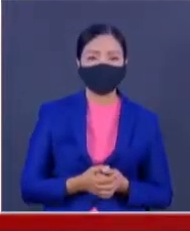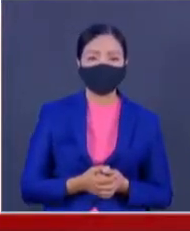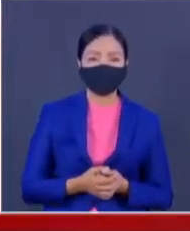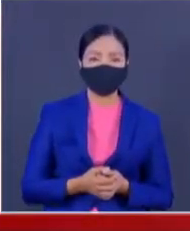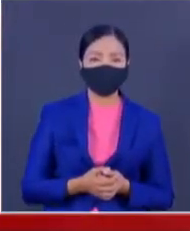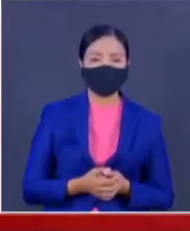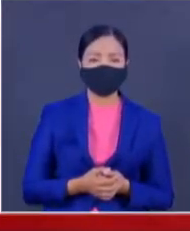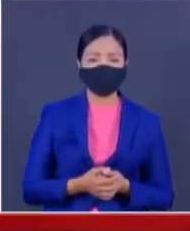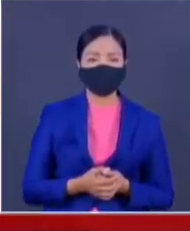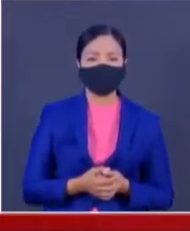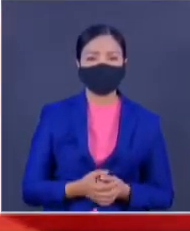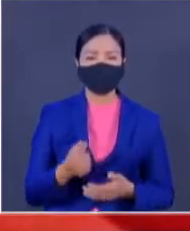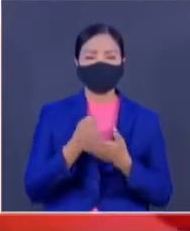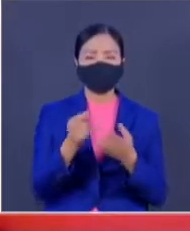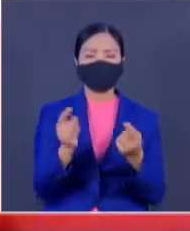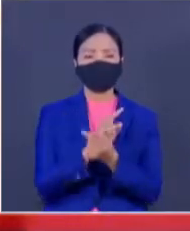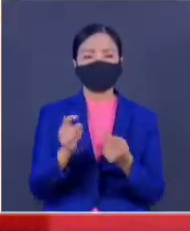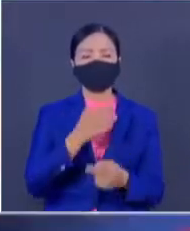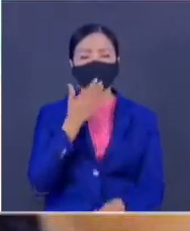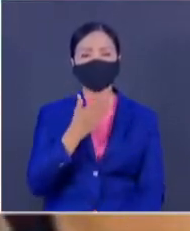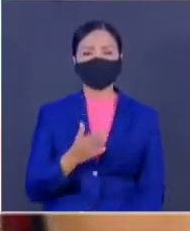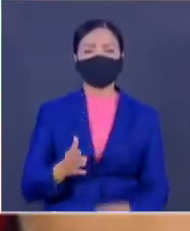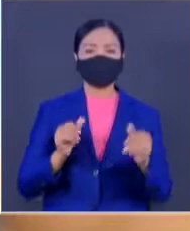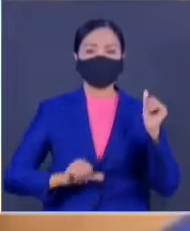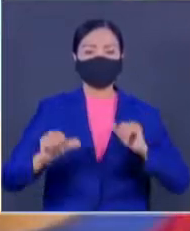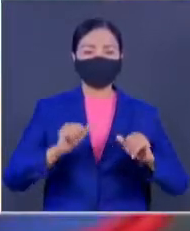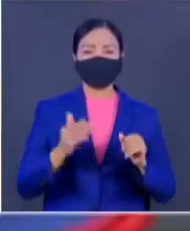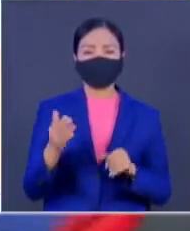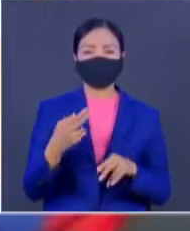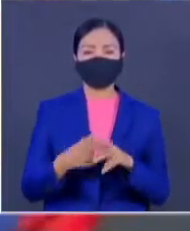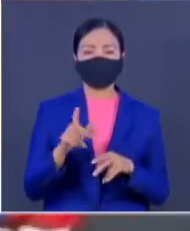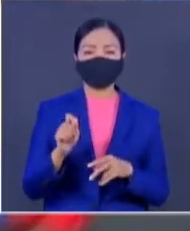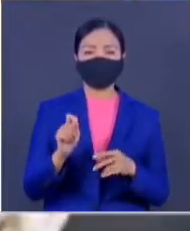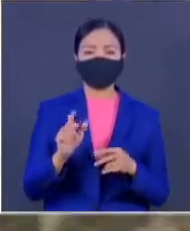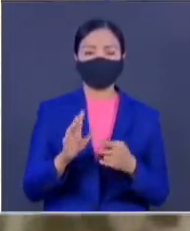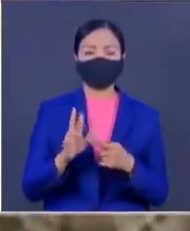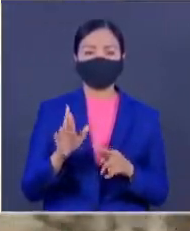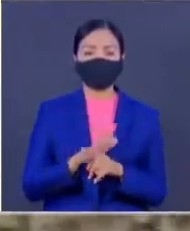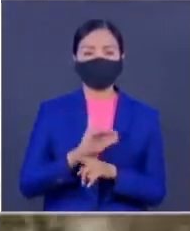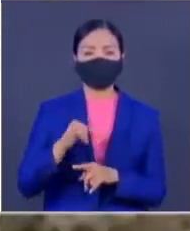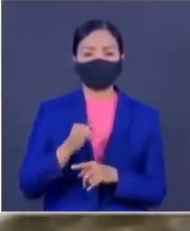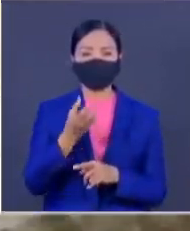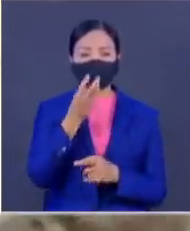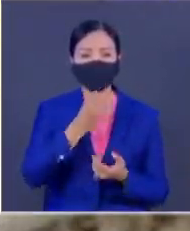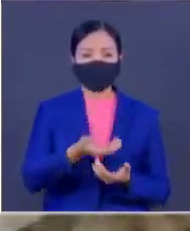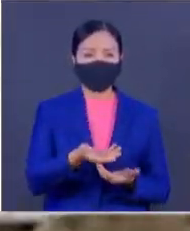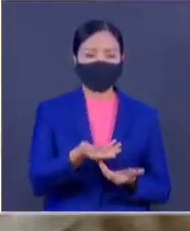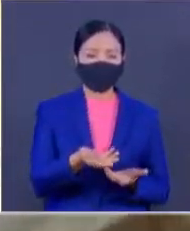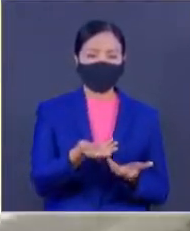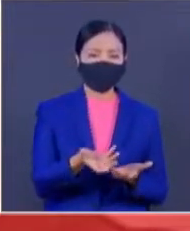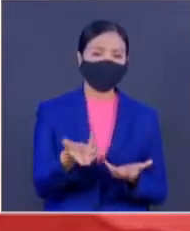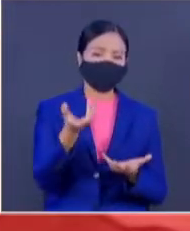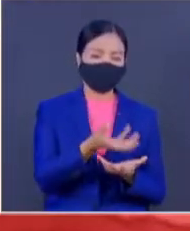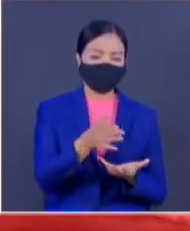เรียกว่าไม่หยุดเดินหน้าช่วยเหลือสังคมเลยนะคะหลังนักแสดงจิตอาสาคุณอาร์ตพระสุทธิ์ก็ได้ออกมาทำข้าวกล่องแจกจ่ายให้กับผู้ที่ได้รับความเดือด